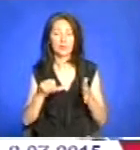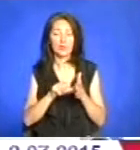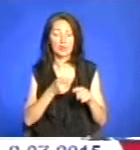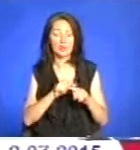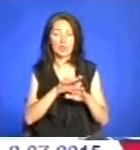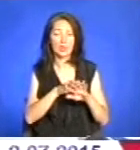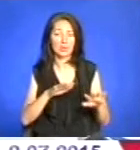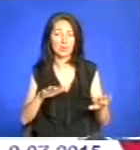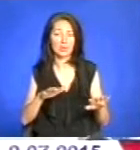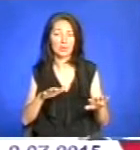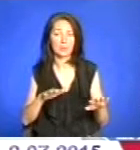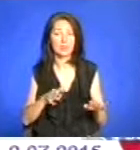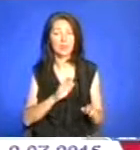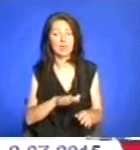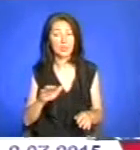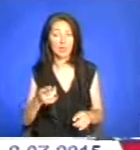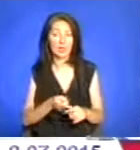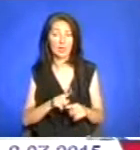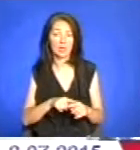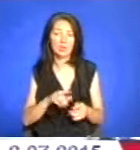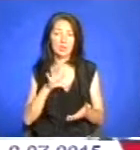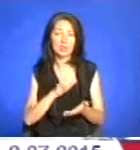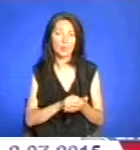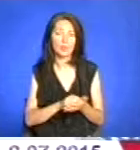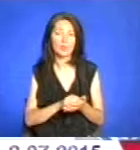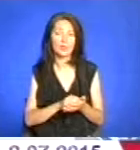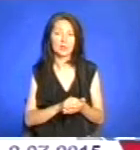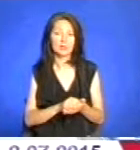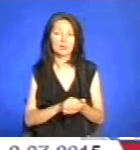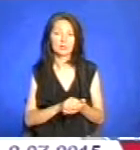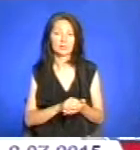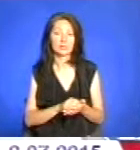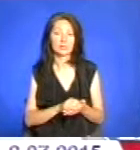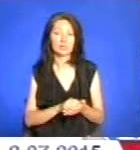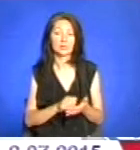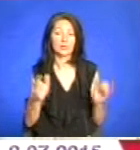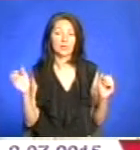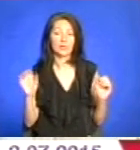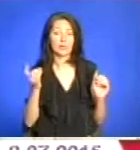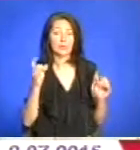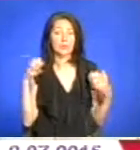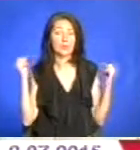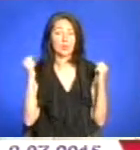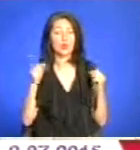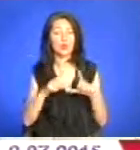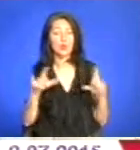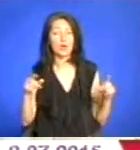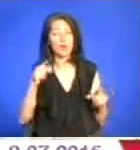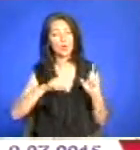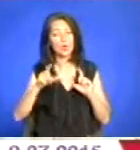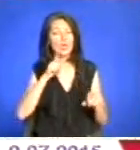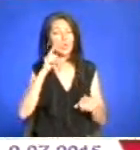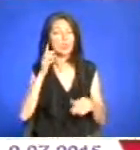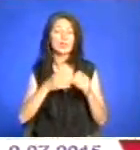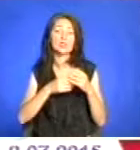зал дітки, які займаються в часі спортивній школі. Студенти, молоді спеціалісти,